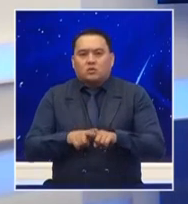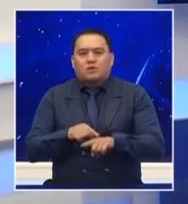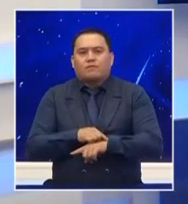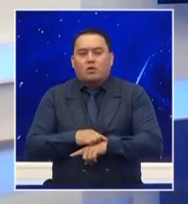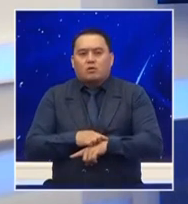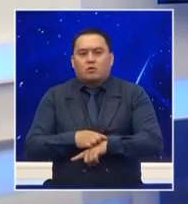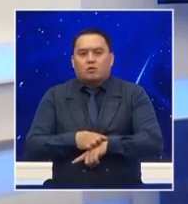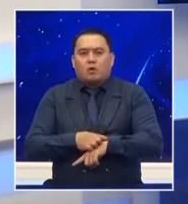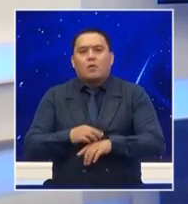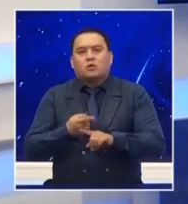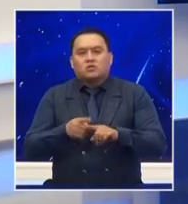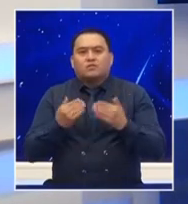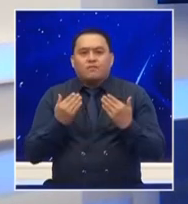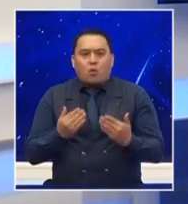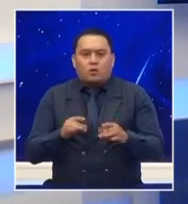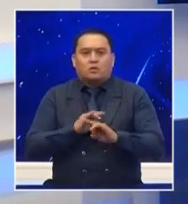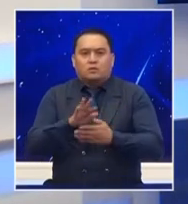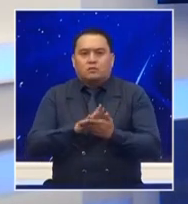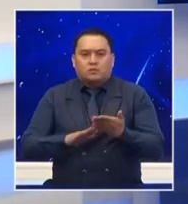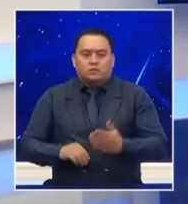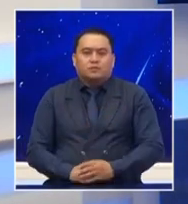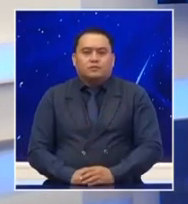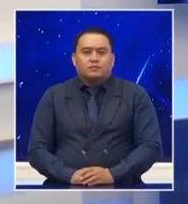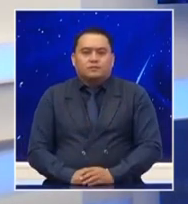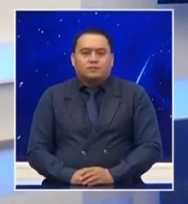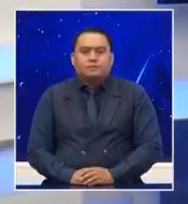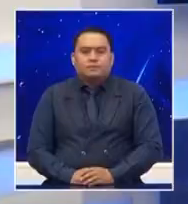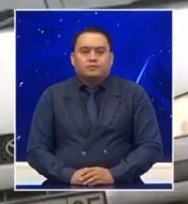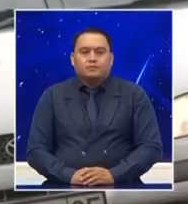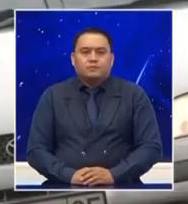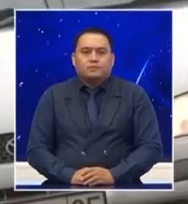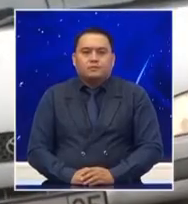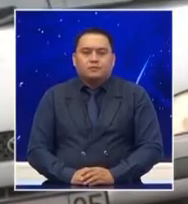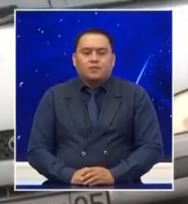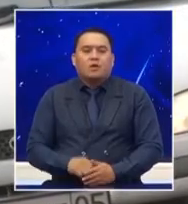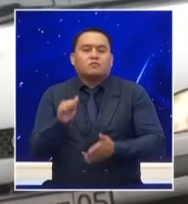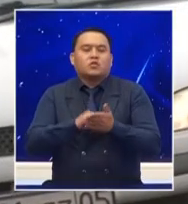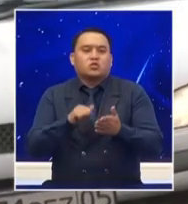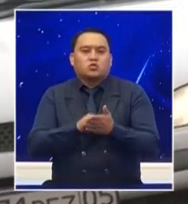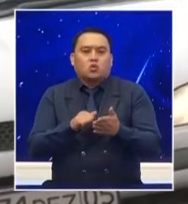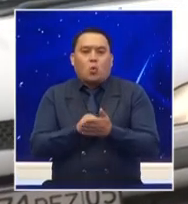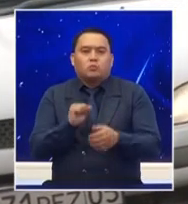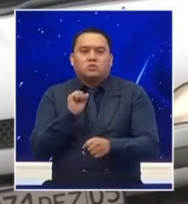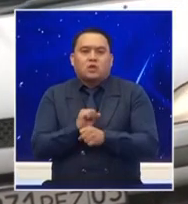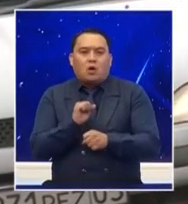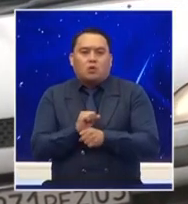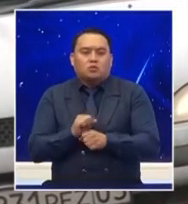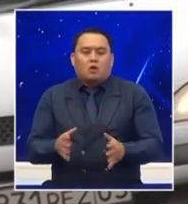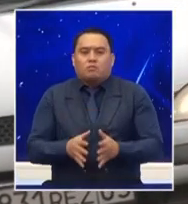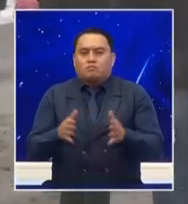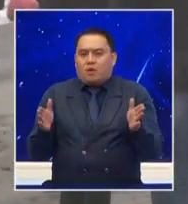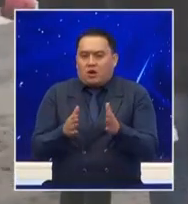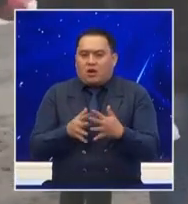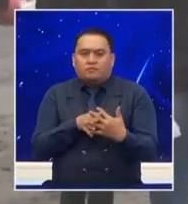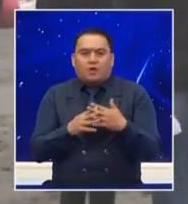в малочисленном населенном пункте, узнавала Адина Смагулова. В чем причина пробок на дорогах небольшого